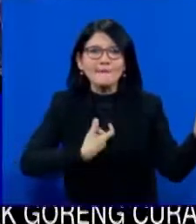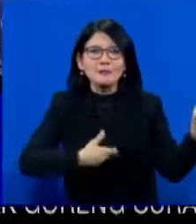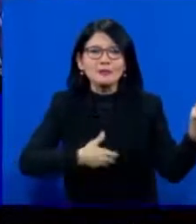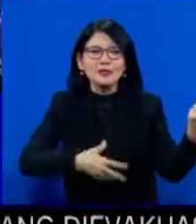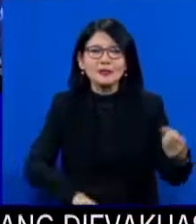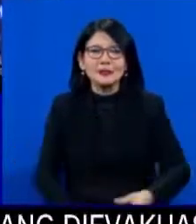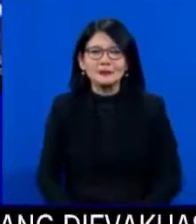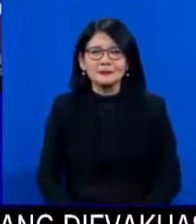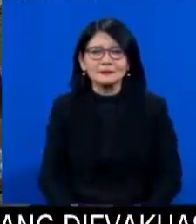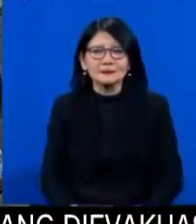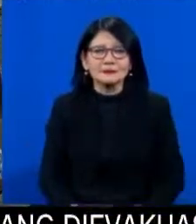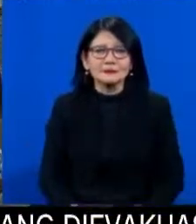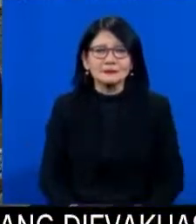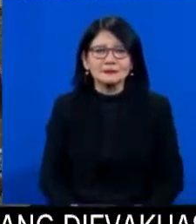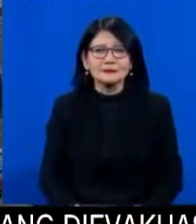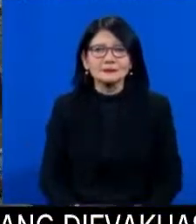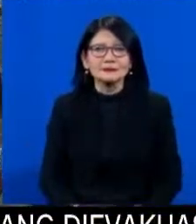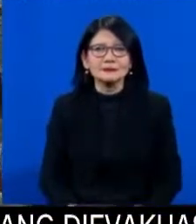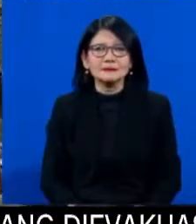atas.